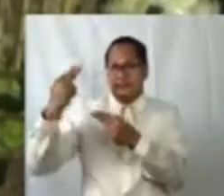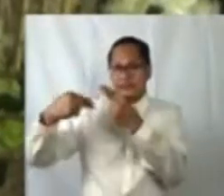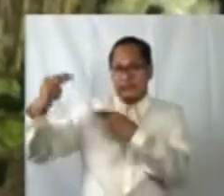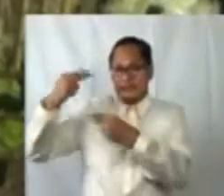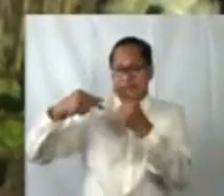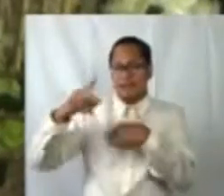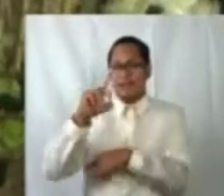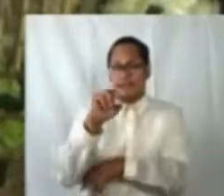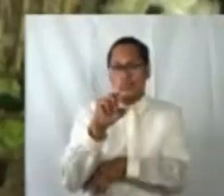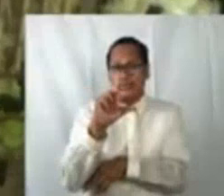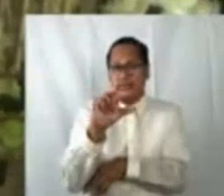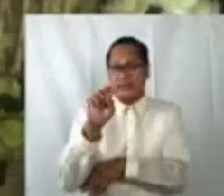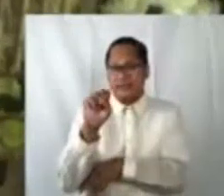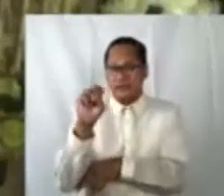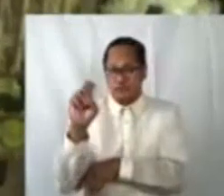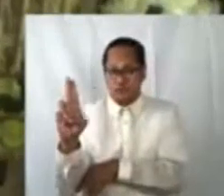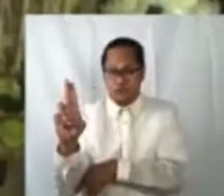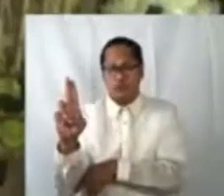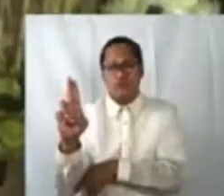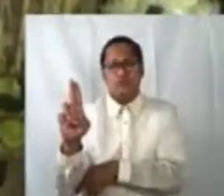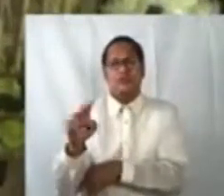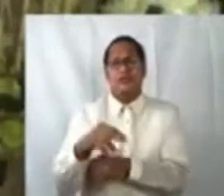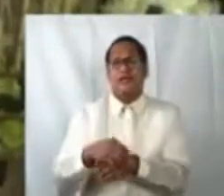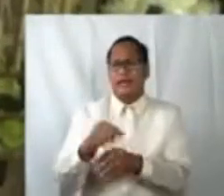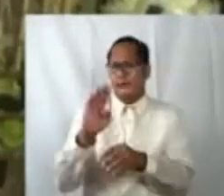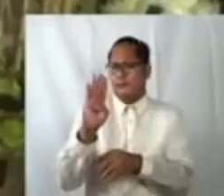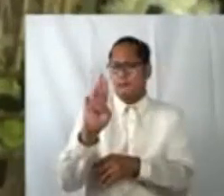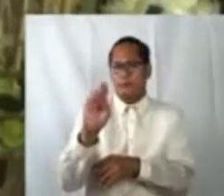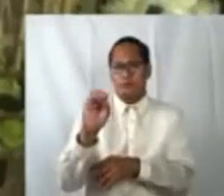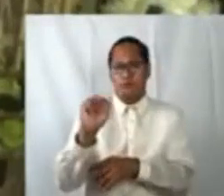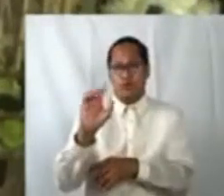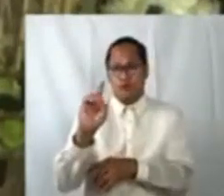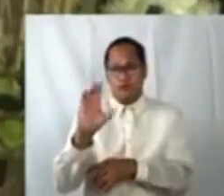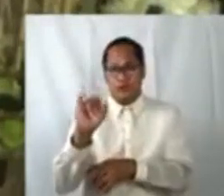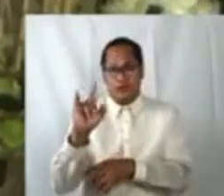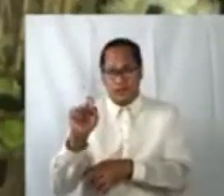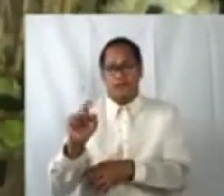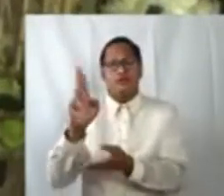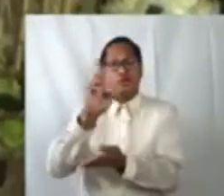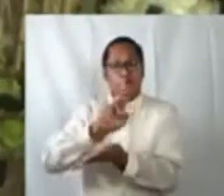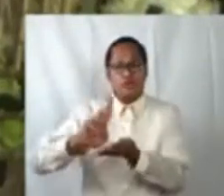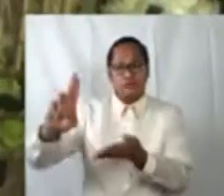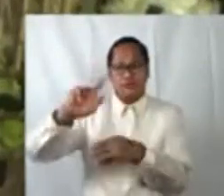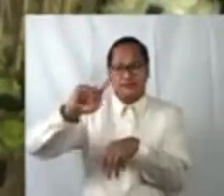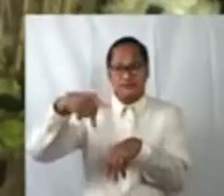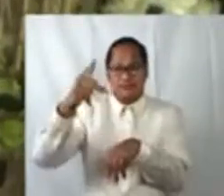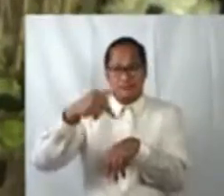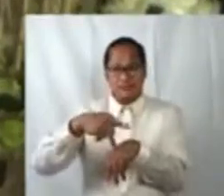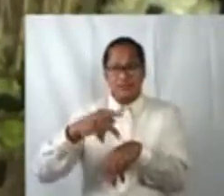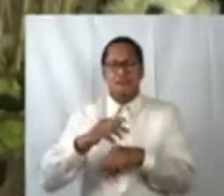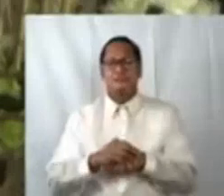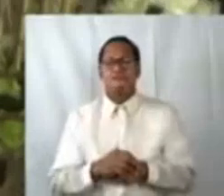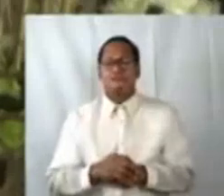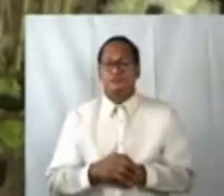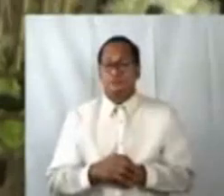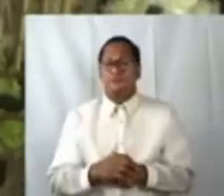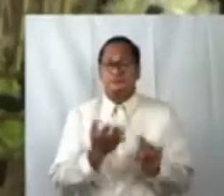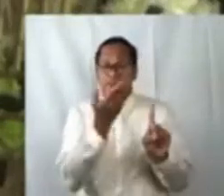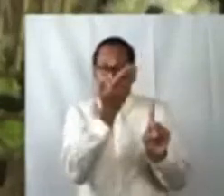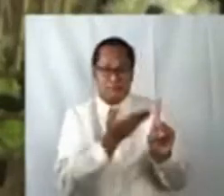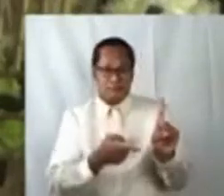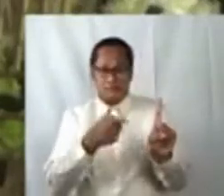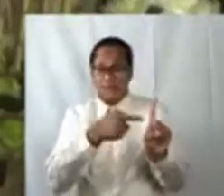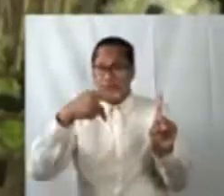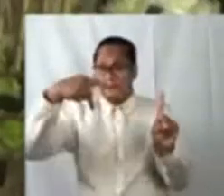kasaysayan sa De La Salle University at Broadcast Communication sa University of the Philippines. Siya rin